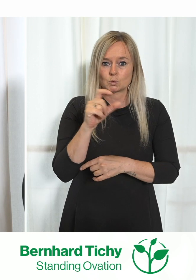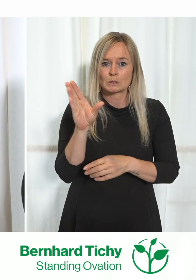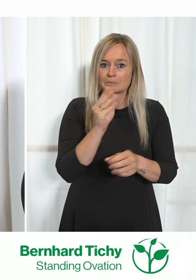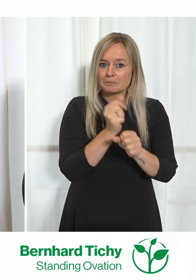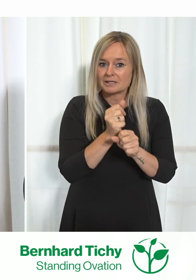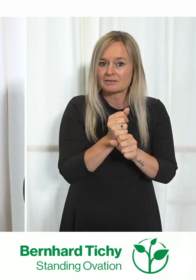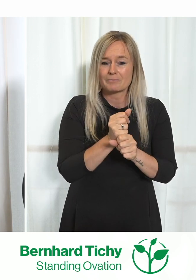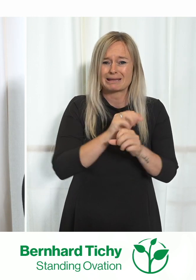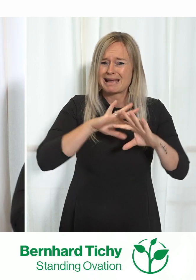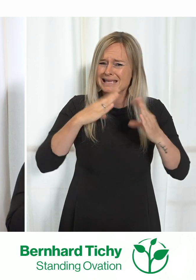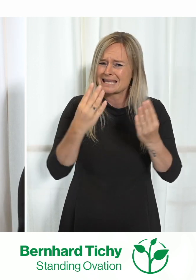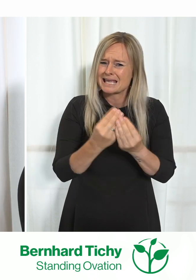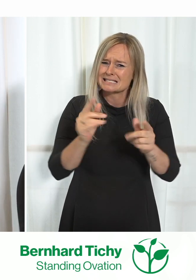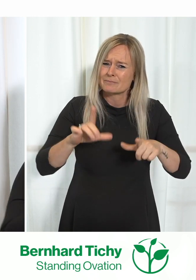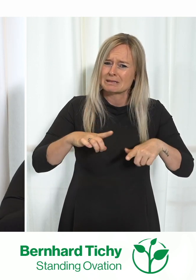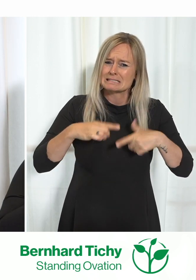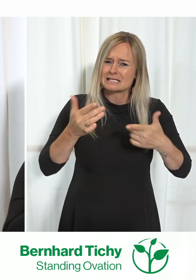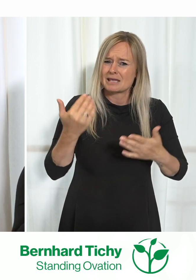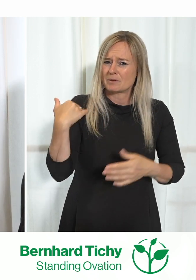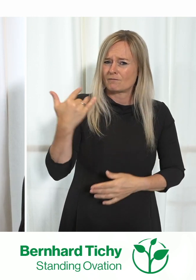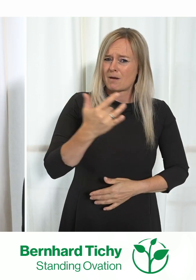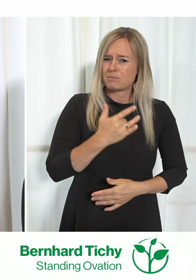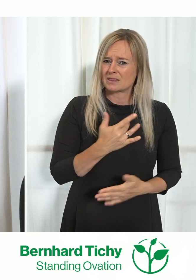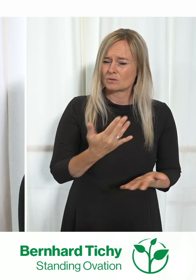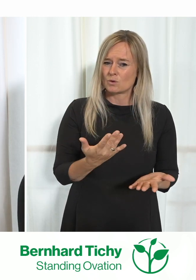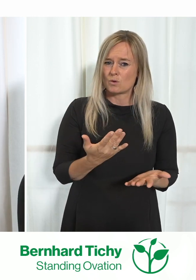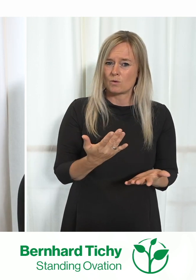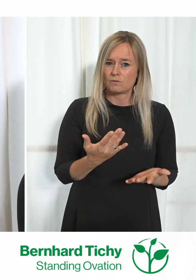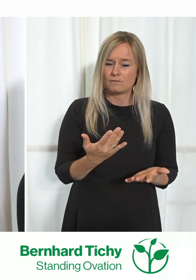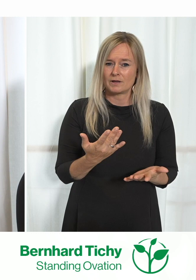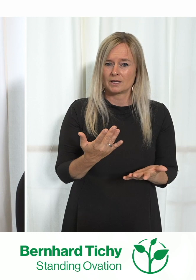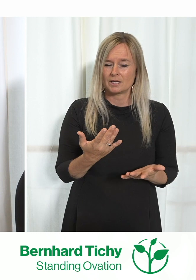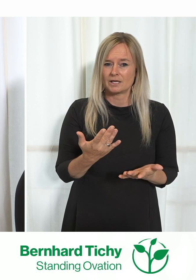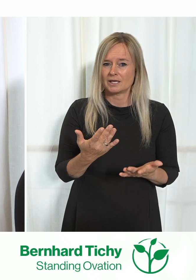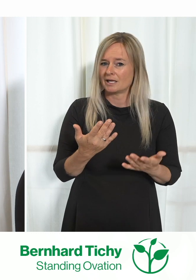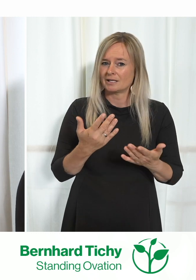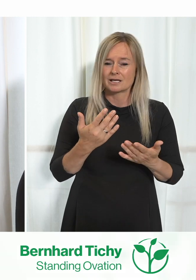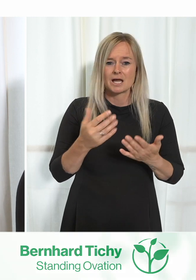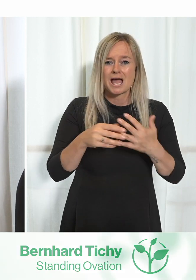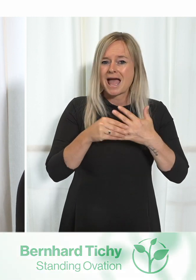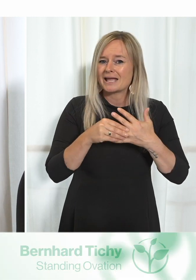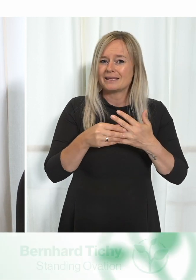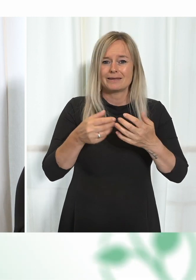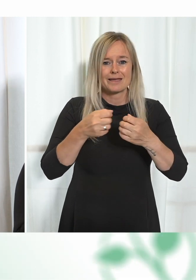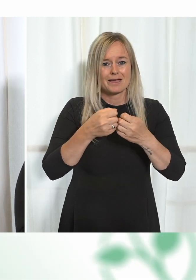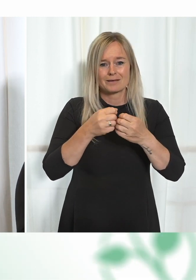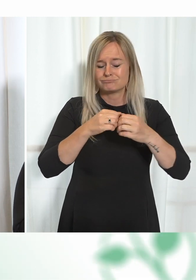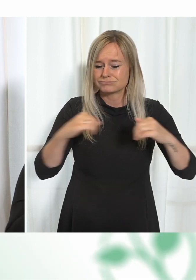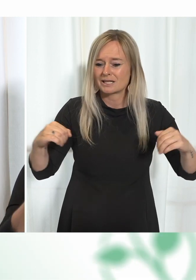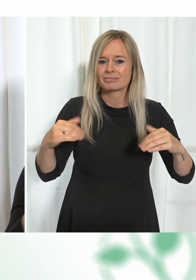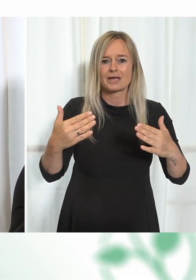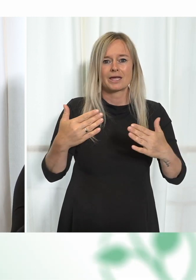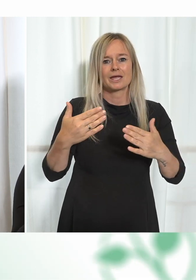das ganze Leben eigentlich betroffen. Die Ehe ist in die Brüche gegangen, oder die Beziehung, die Kinder,